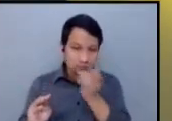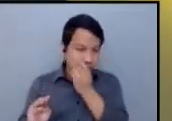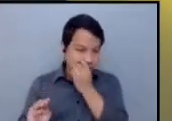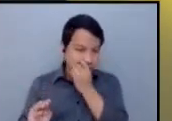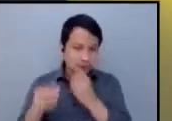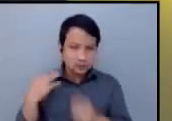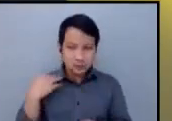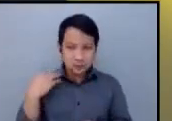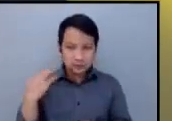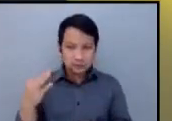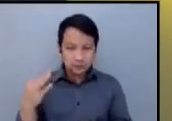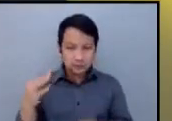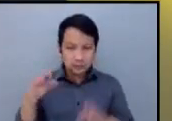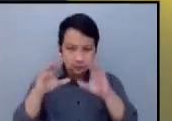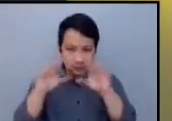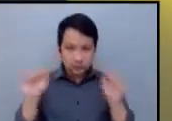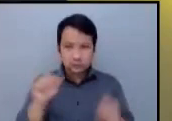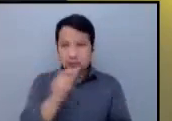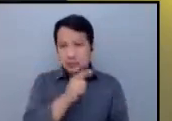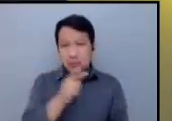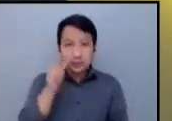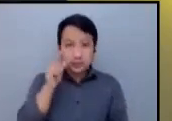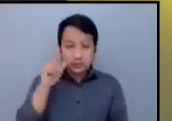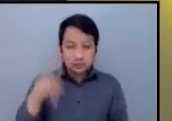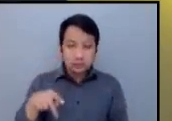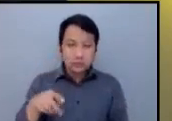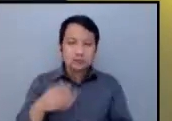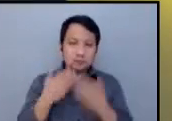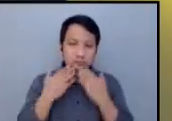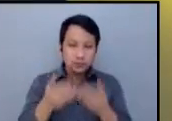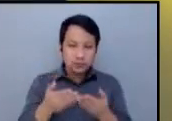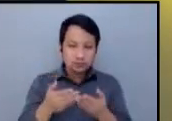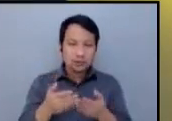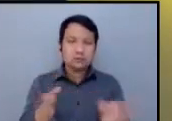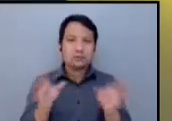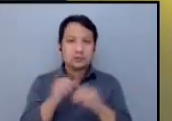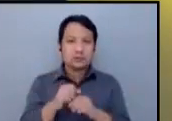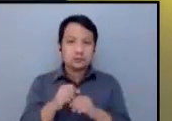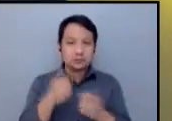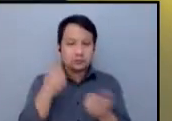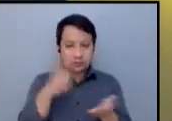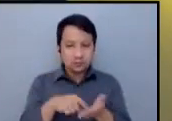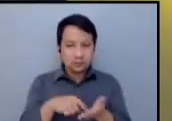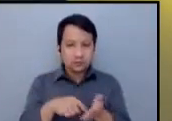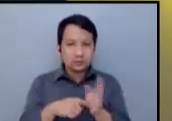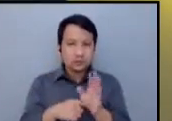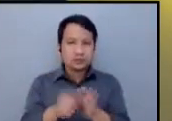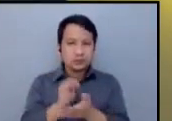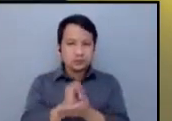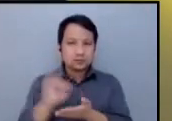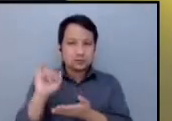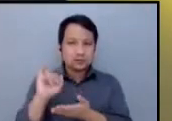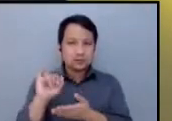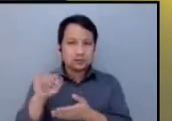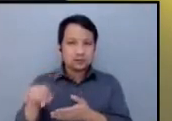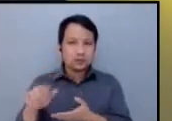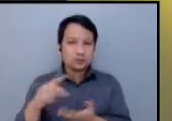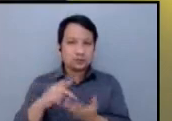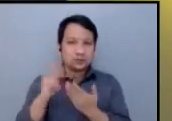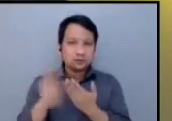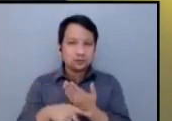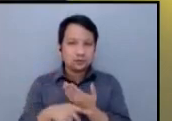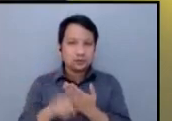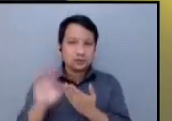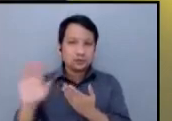Vice President Lenny Robredo naman nagpasalamat matapos kilalanin ng isang institusyon ang ilang proyektong nagawa ng